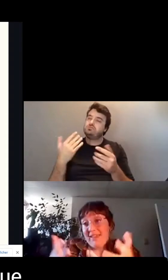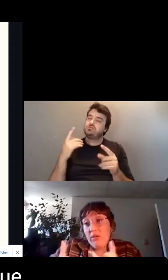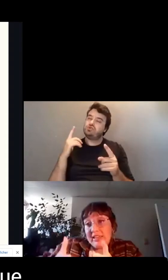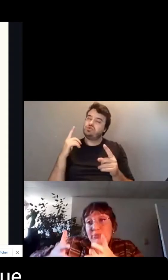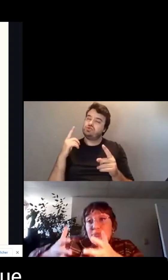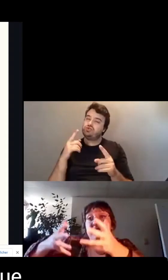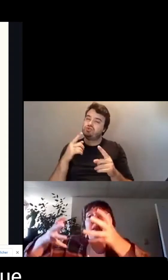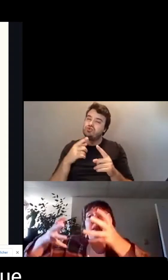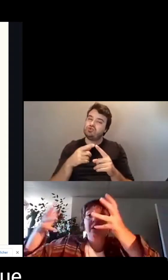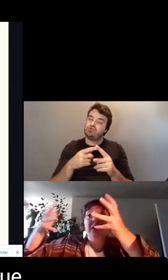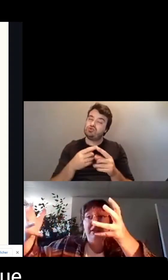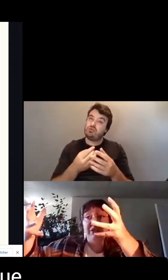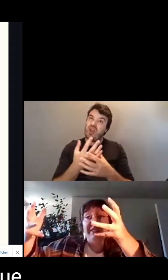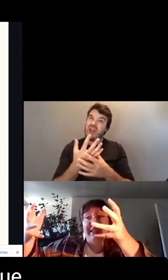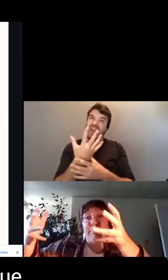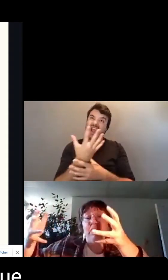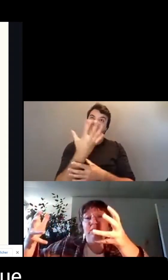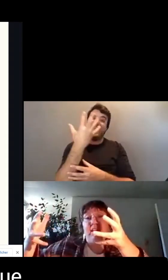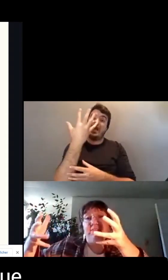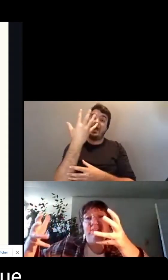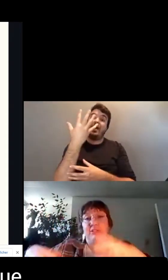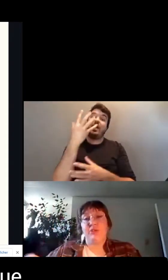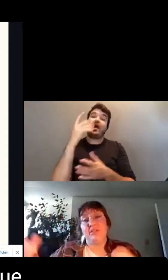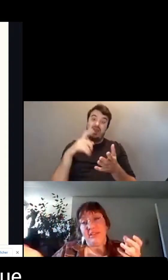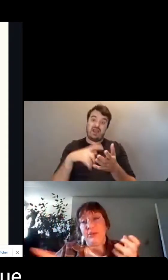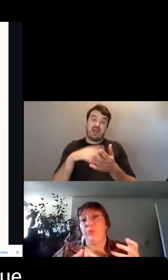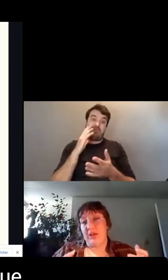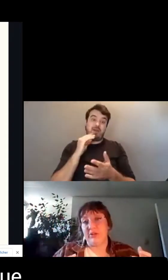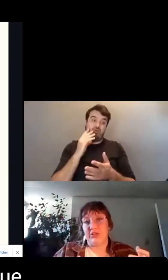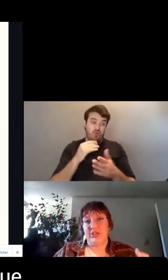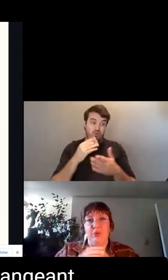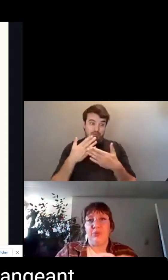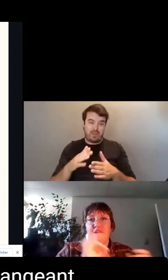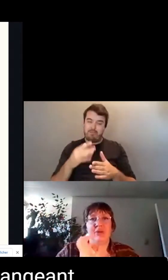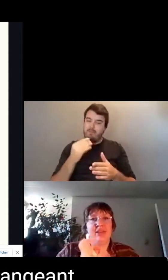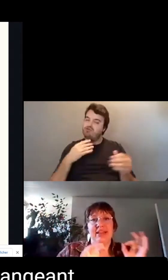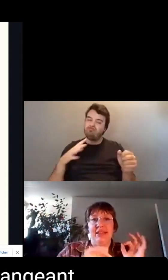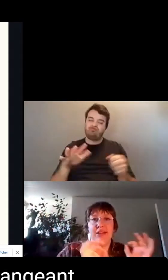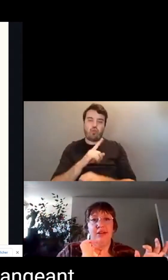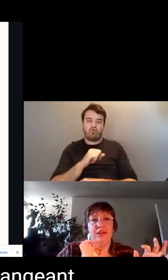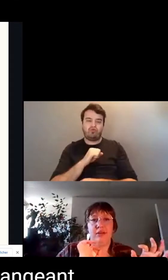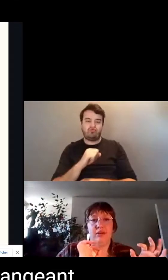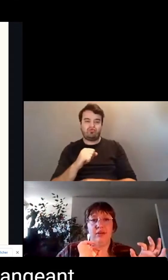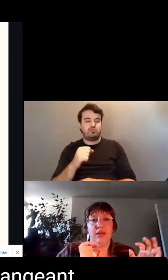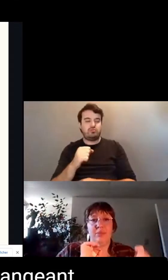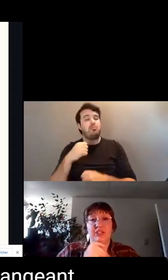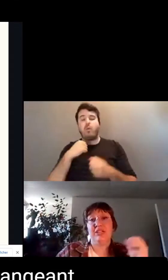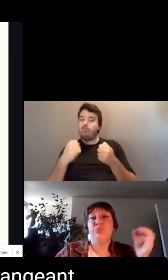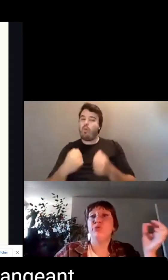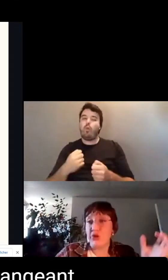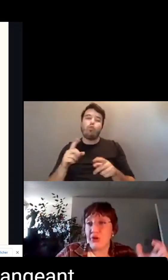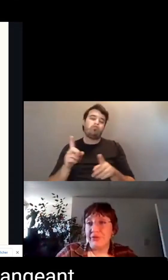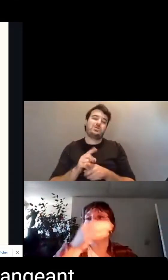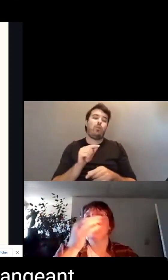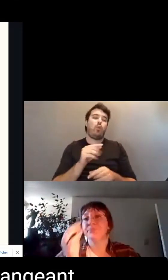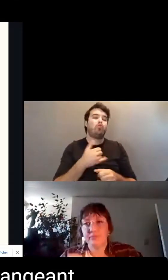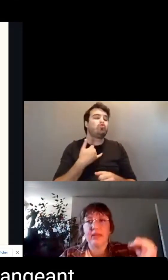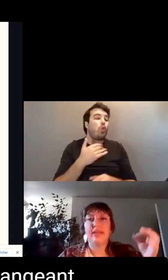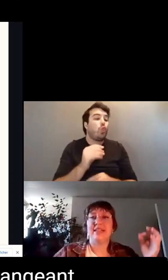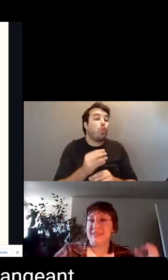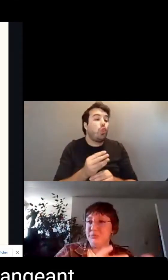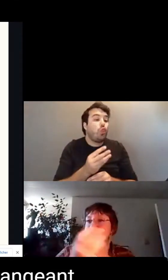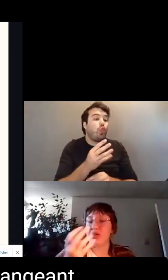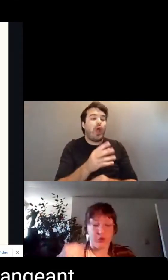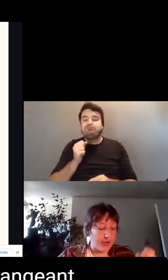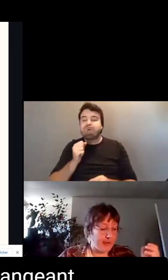juste d'attendre. Et puis, lorsque la plante arrive à maturité, on peut la manger. Mais on peut vraiment y aller en mangeant les plus jeunes